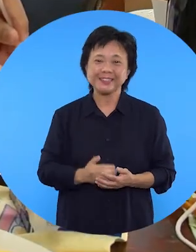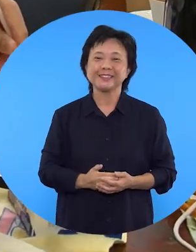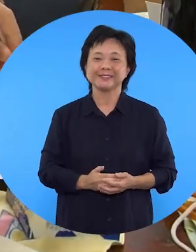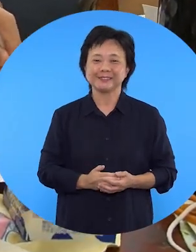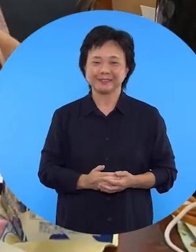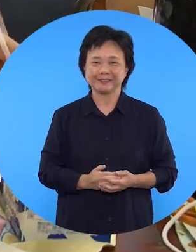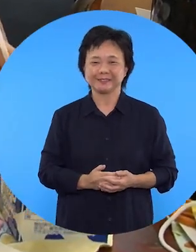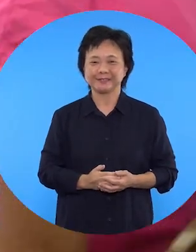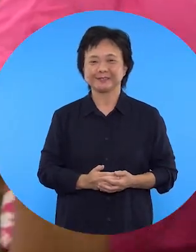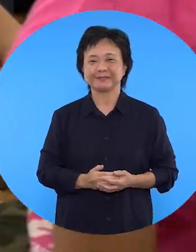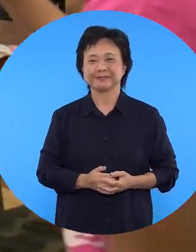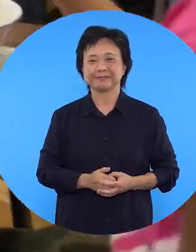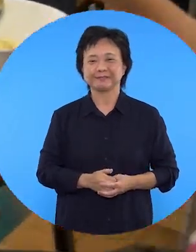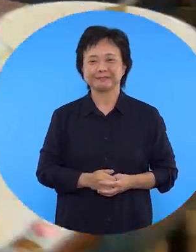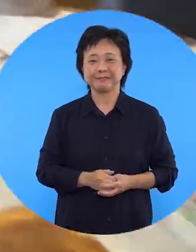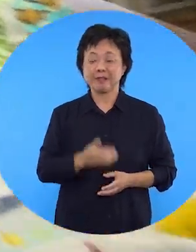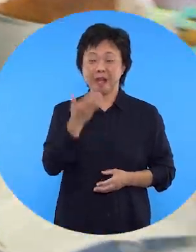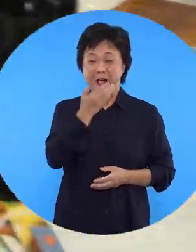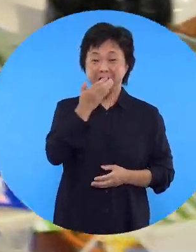美味しい